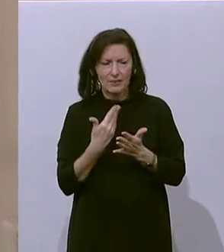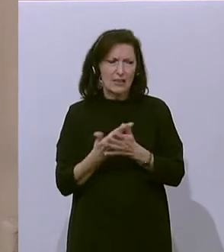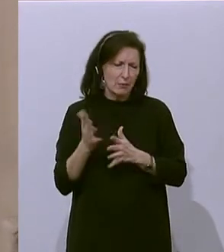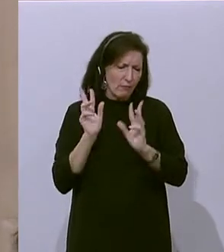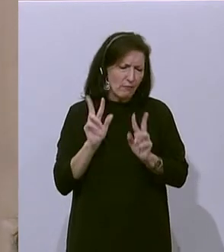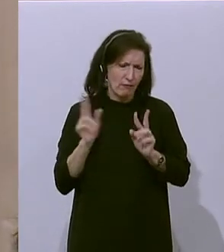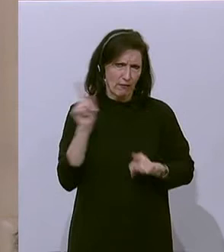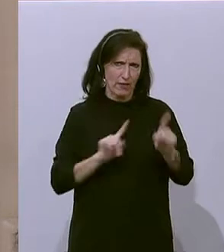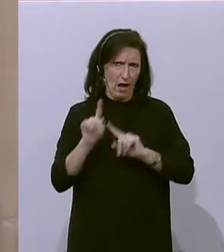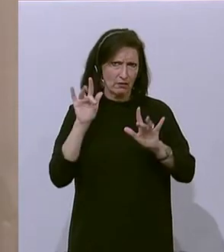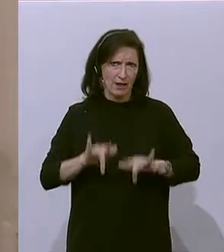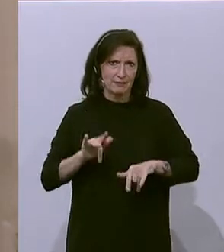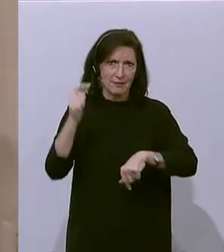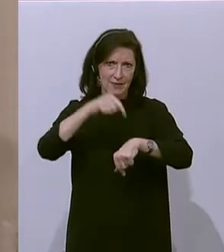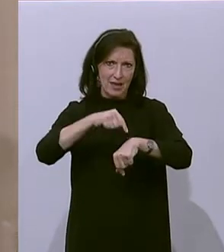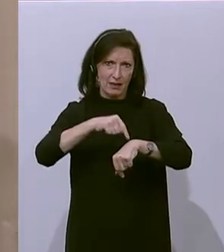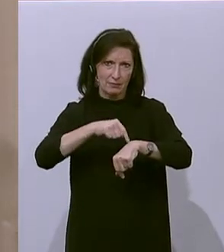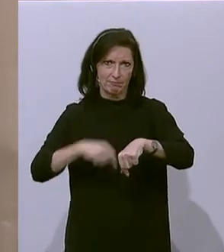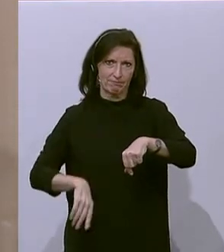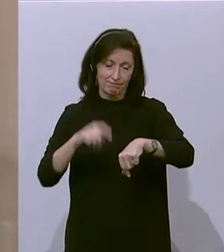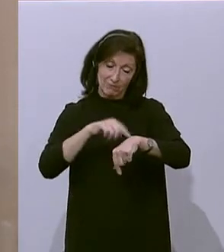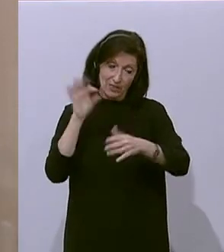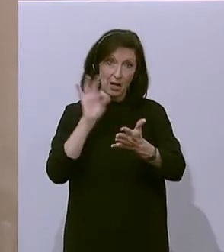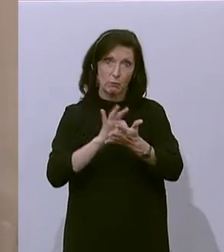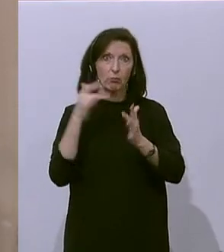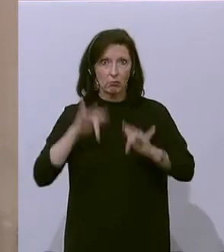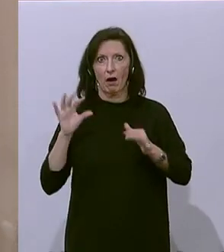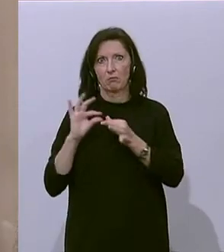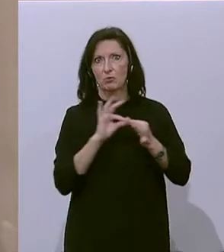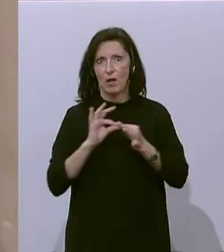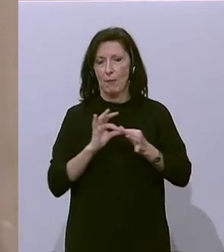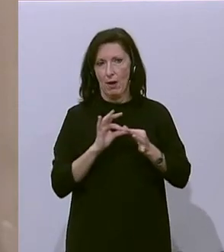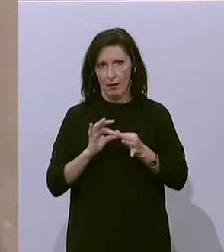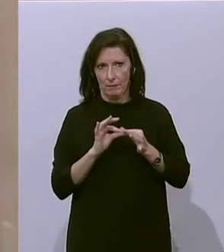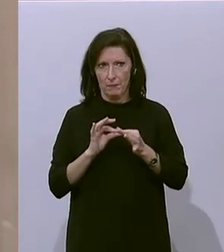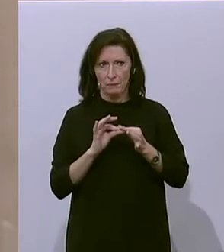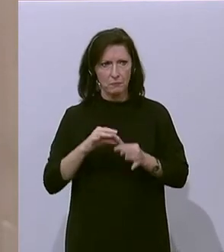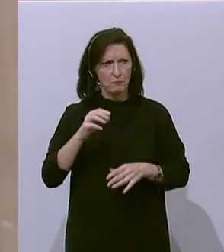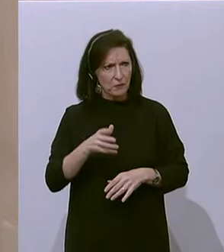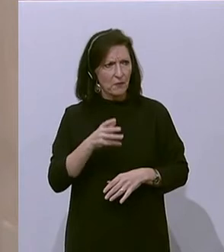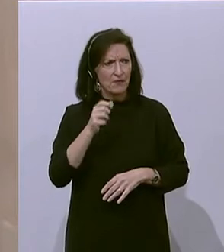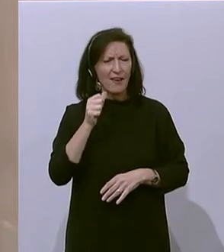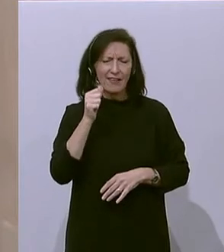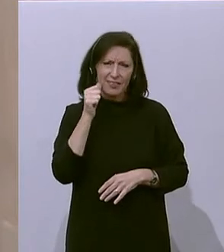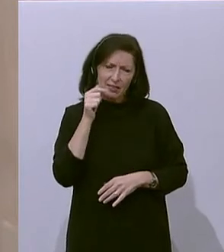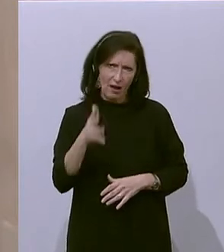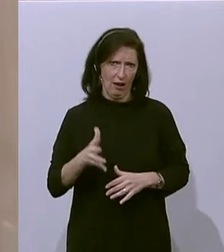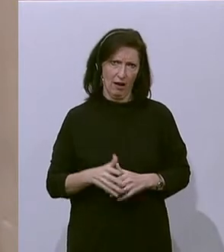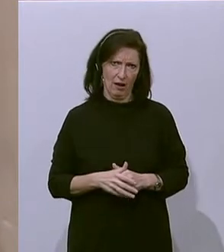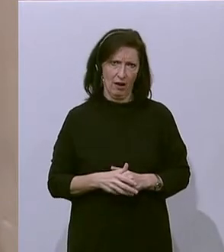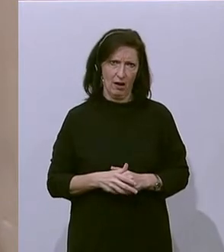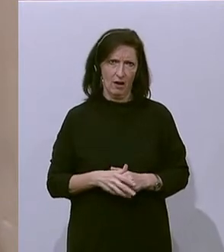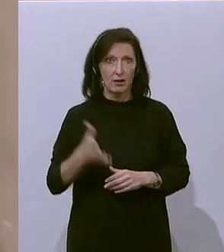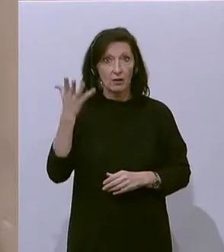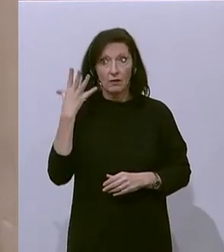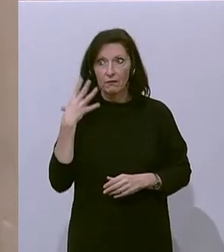groß. Und das ist der zeitliche Zusammenhang, sehr geehrte Damen und Herren. Und jeder Tag, der vergeht, wirft